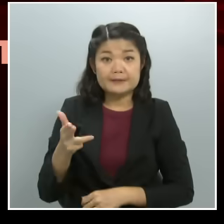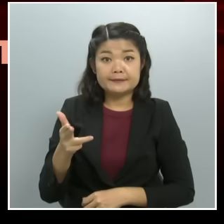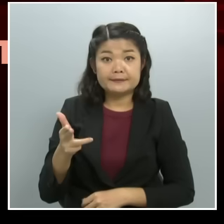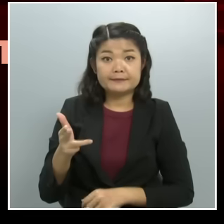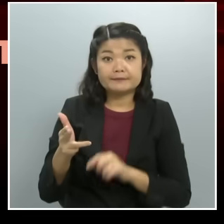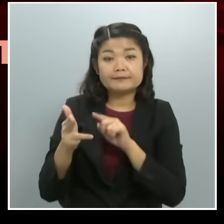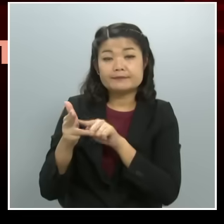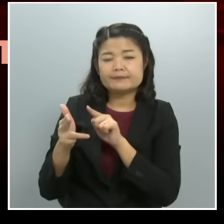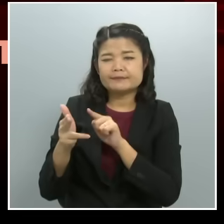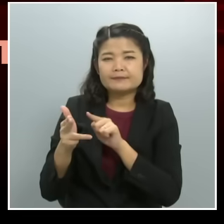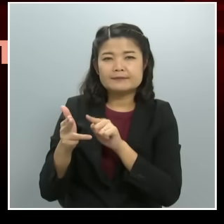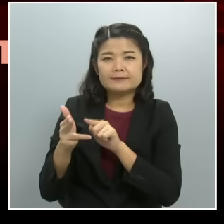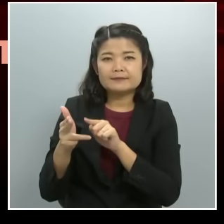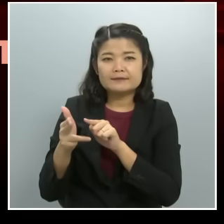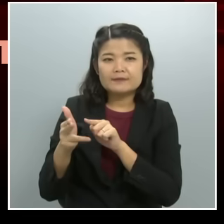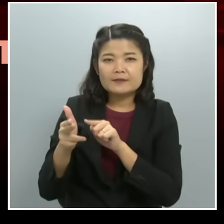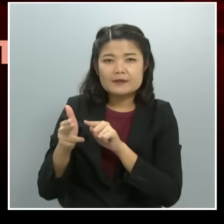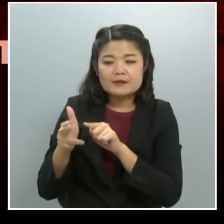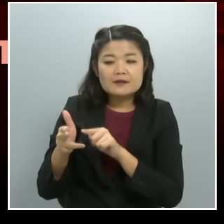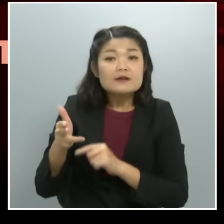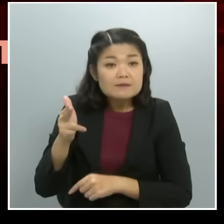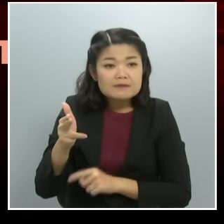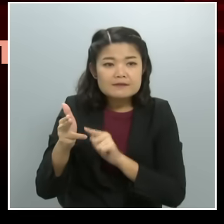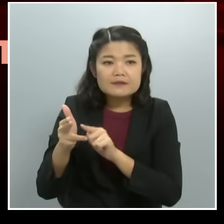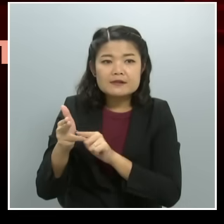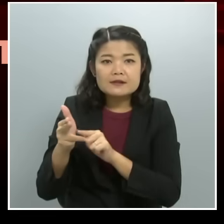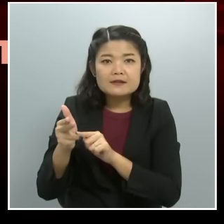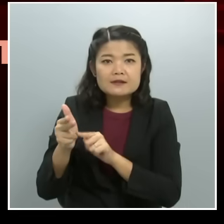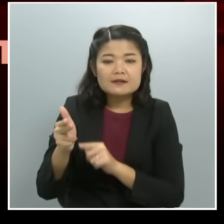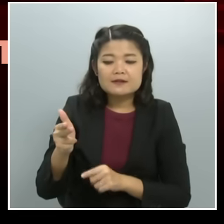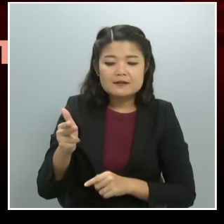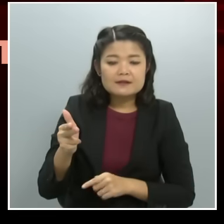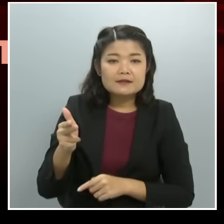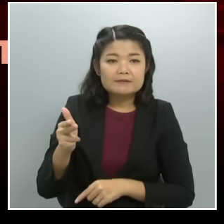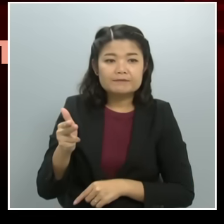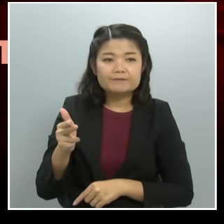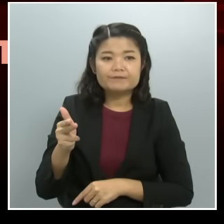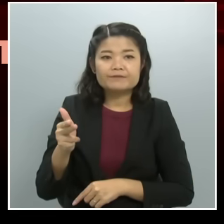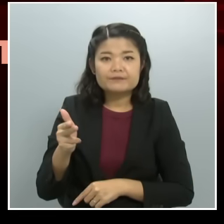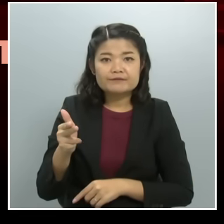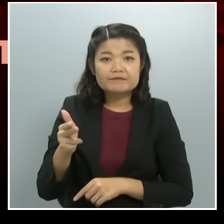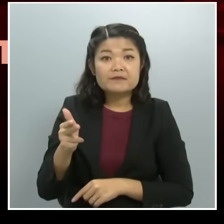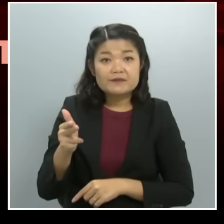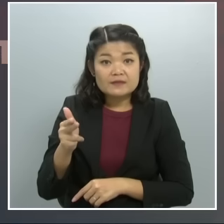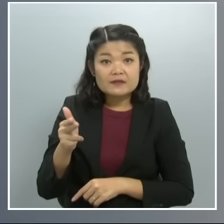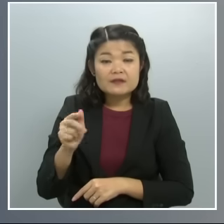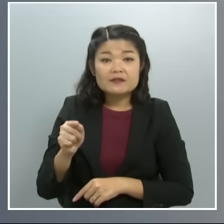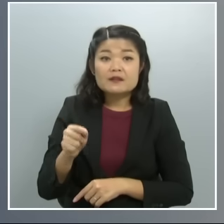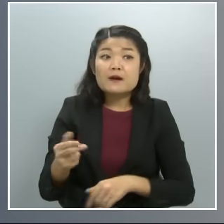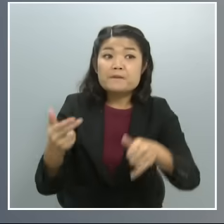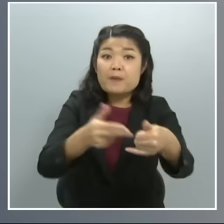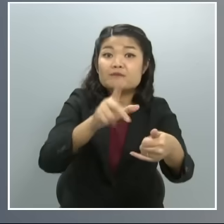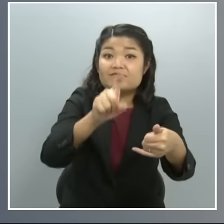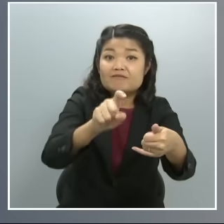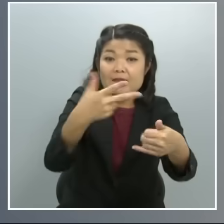นหลังจากเกิดเหตุท่านผู้ชมหลังจากเกิดเหตุก็ปรากฏว่าพันตำ